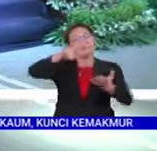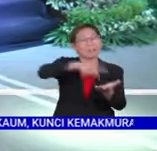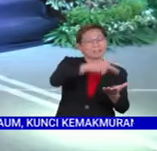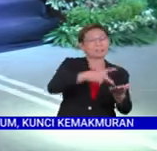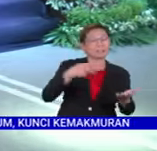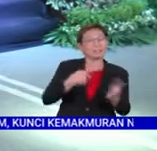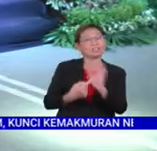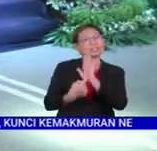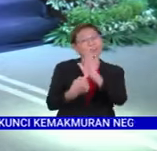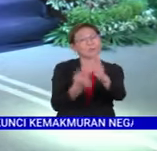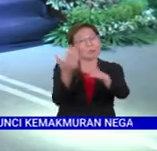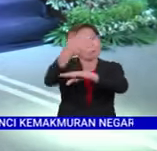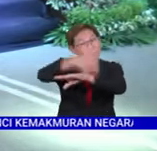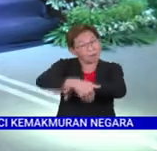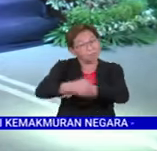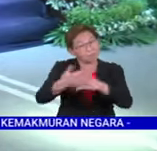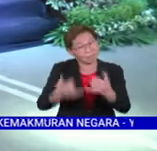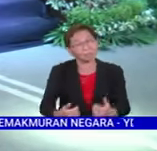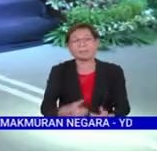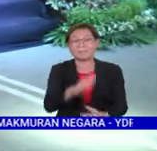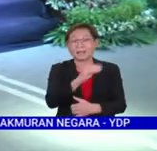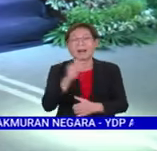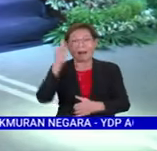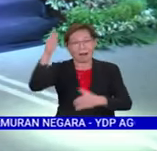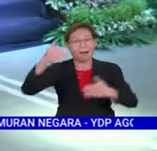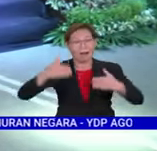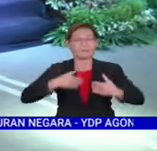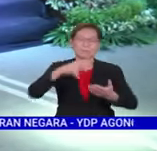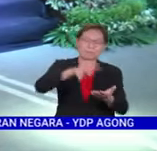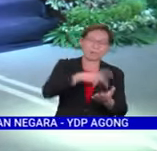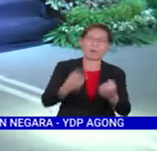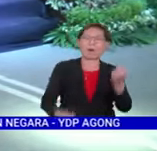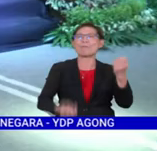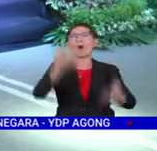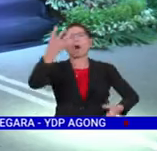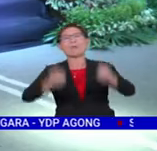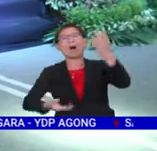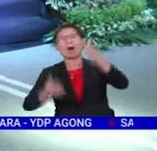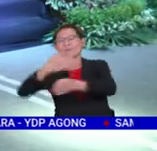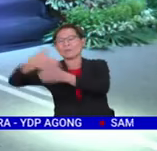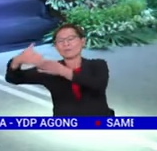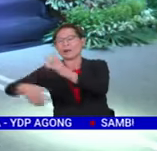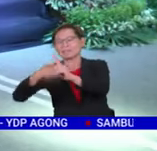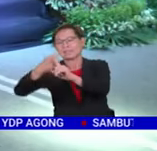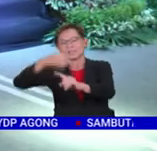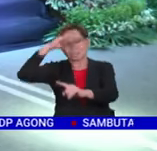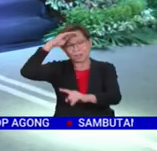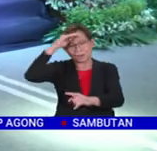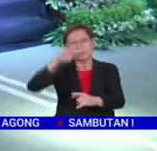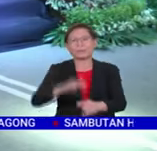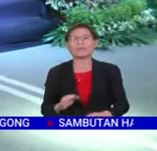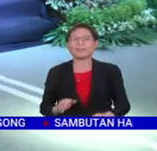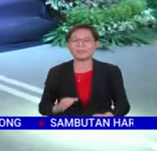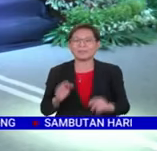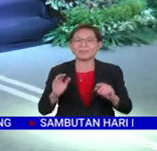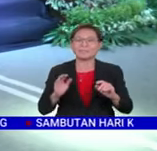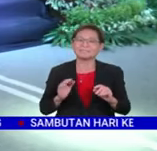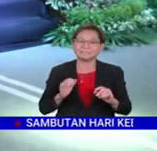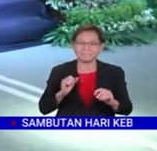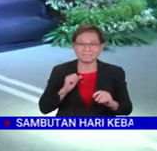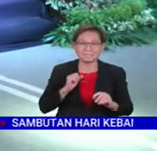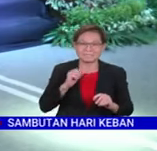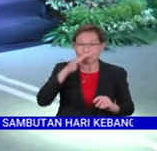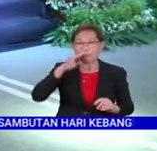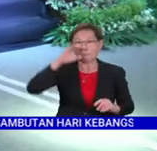pada malam ini. Dan sama-sama juga akan ada persembahan bunga api. Baik, itu sahaja dari Johor. Selamat Hari Kebangsaan 2022. Kita